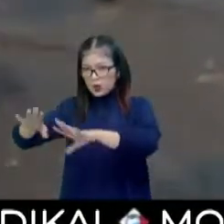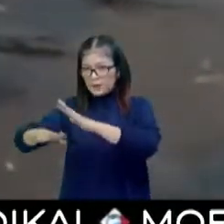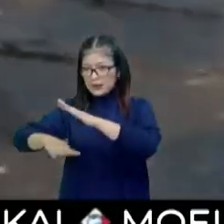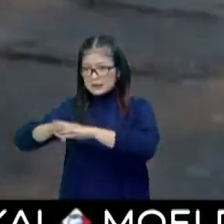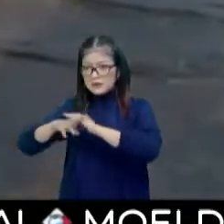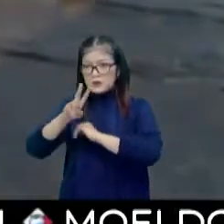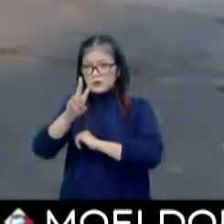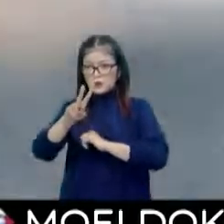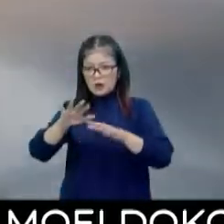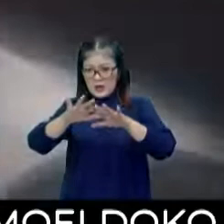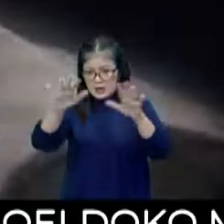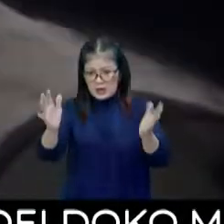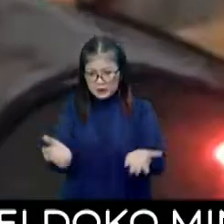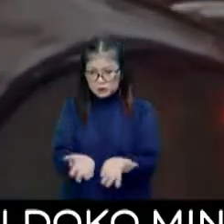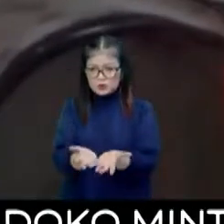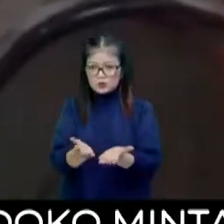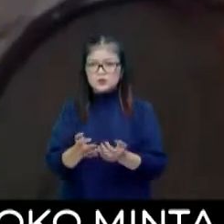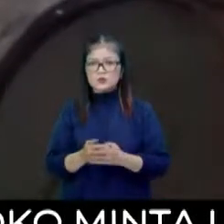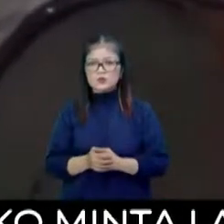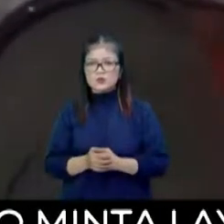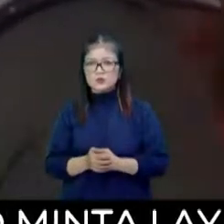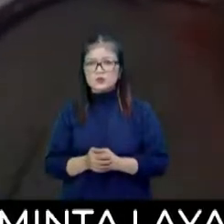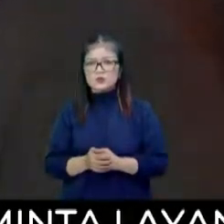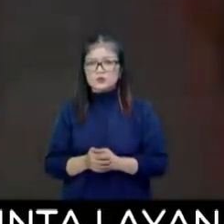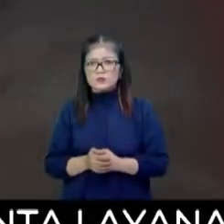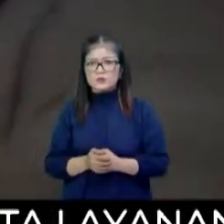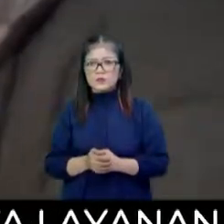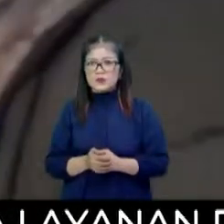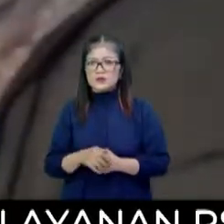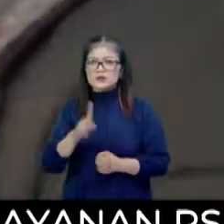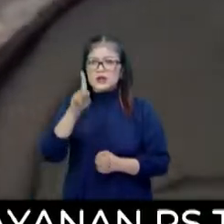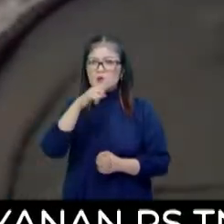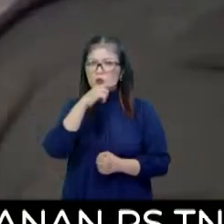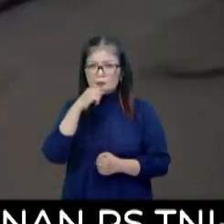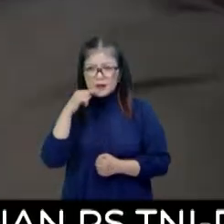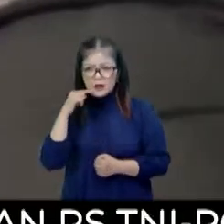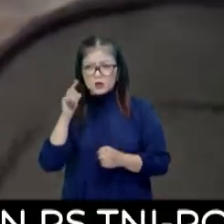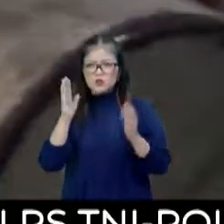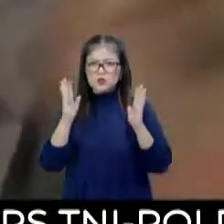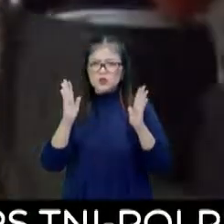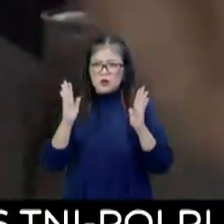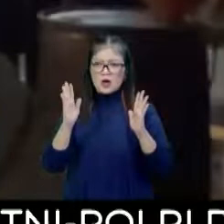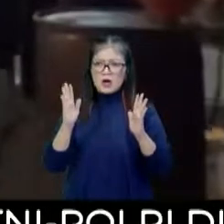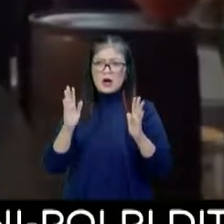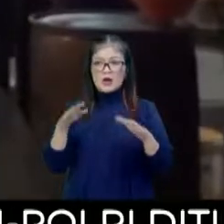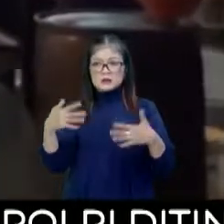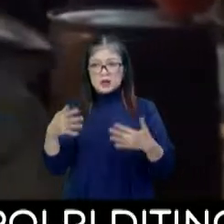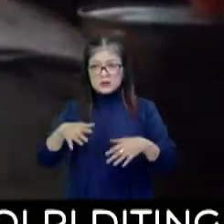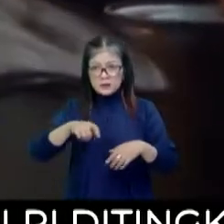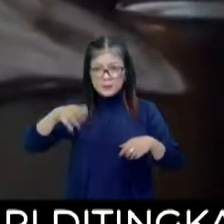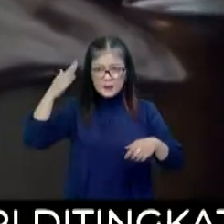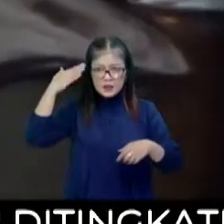jerigen. Kenapa ini, Pak? Lah ini udah seminggu ya, mergo apa itu ya? Pengennya telat kan